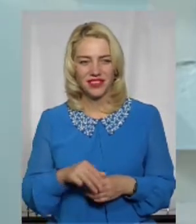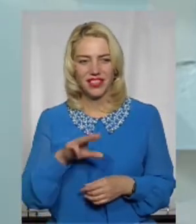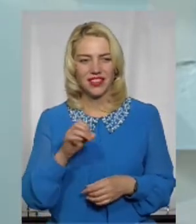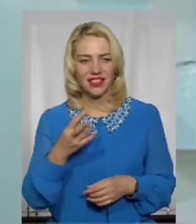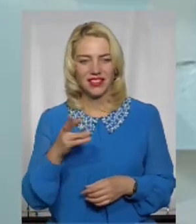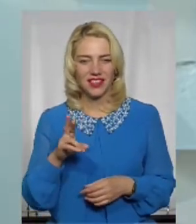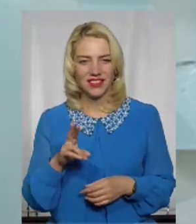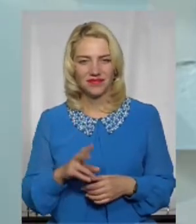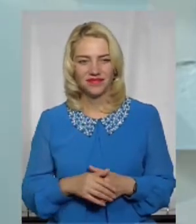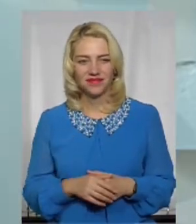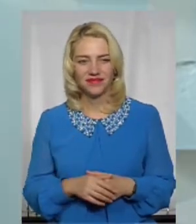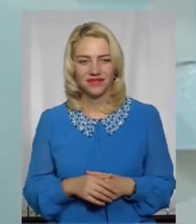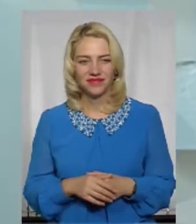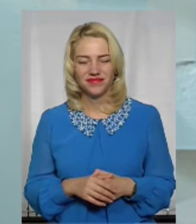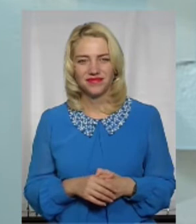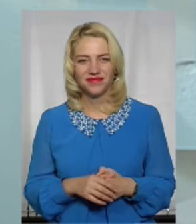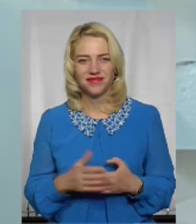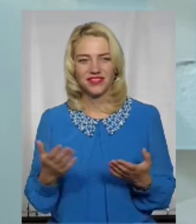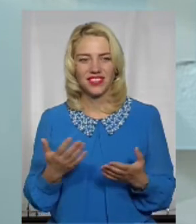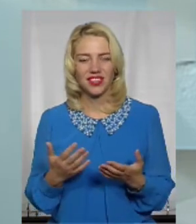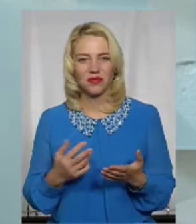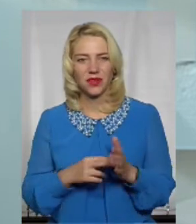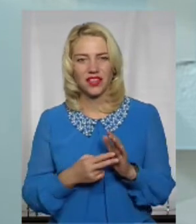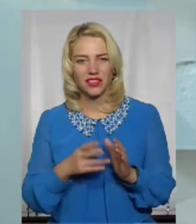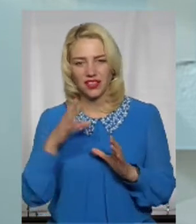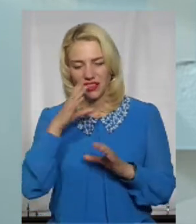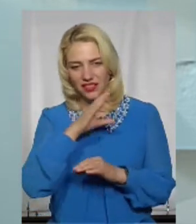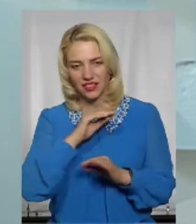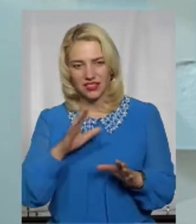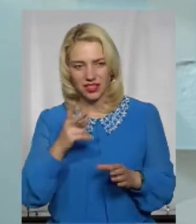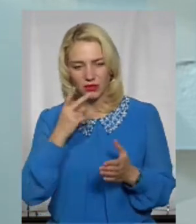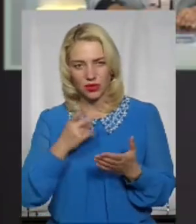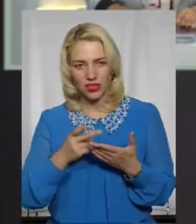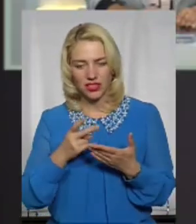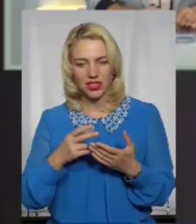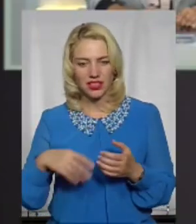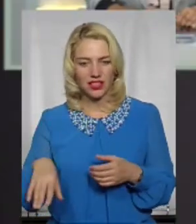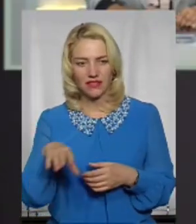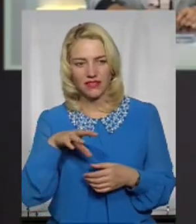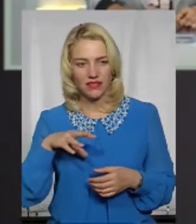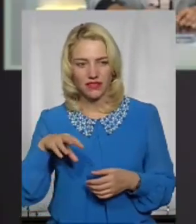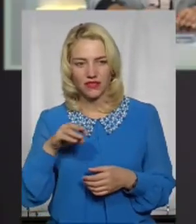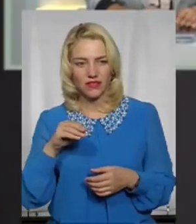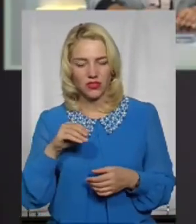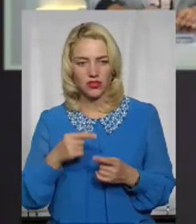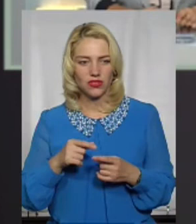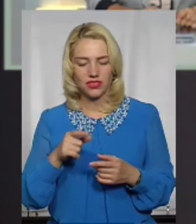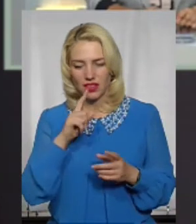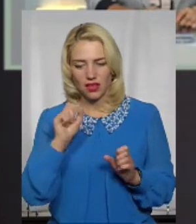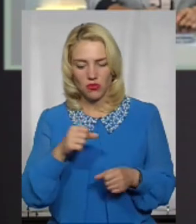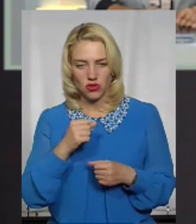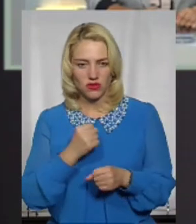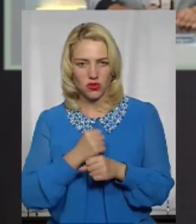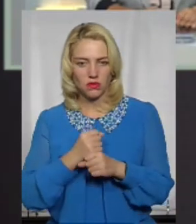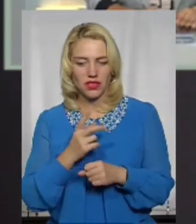пані Тетяна, в якому плані вона не встигла показати всю... Ну, це неможливо за 5 хвилин показати.